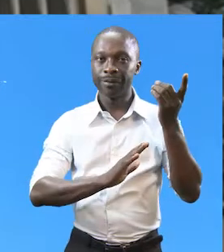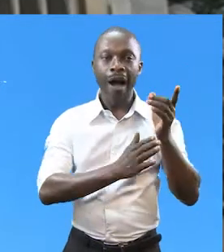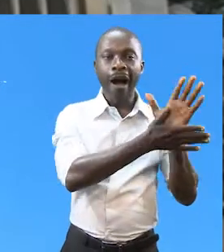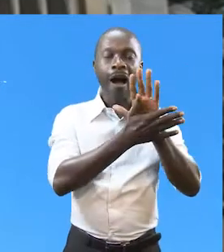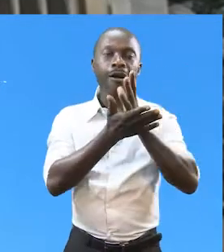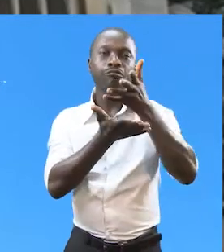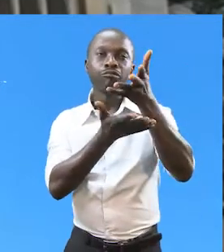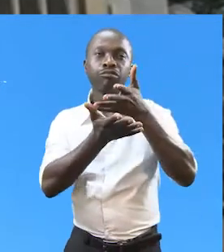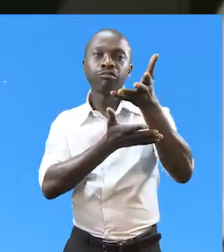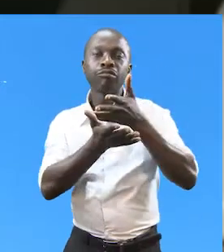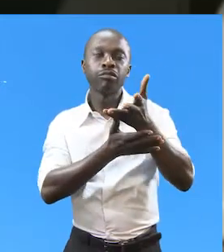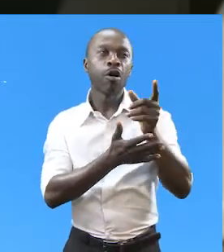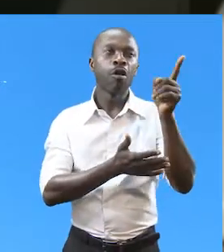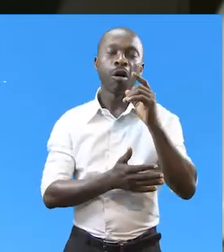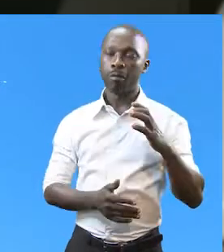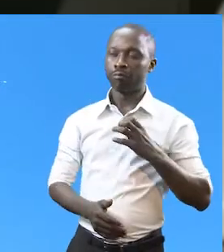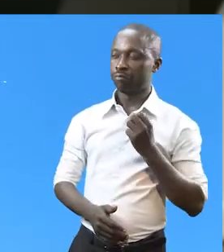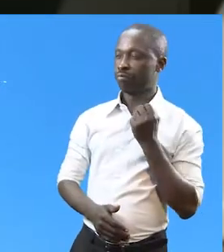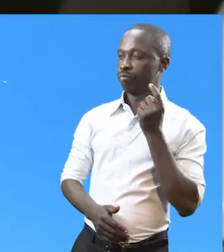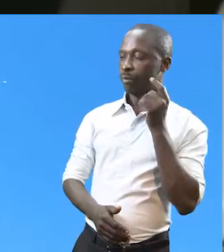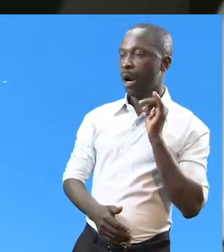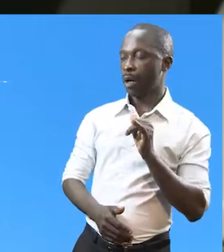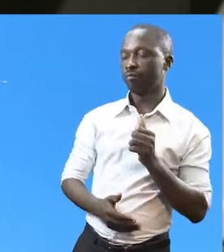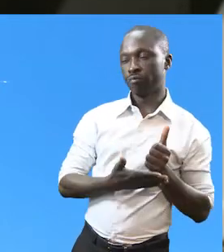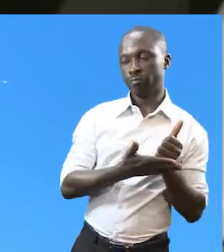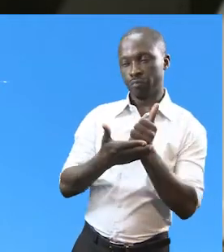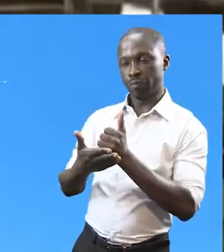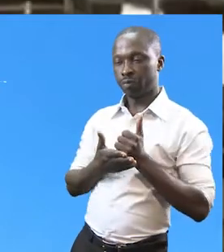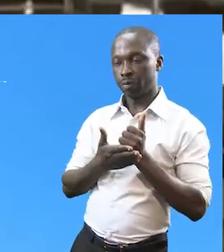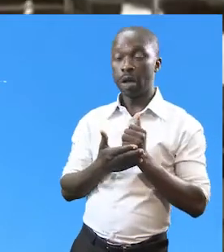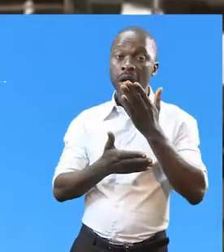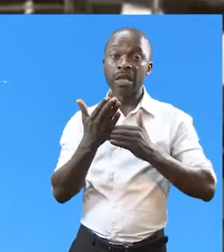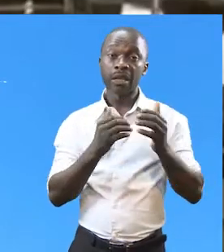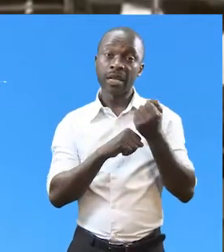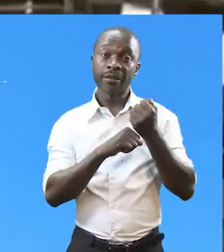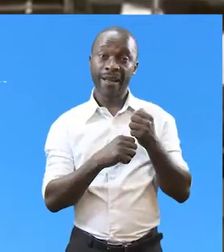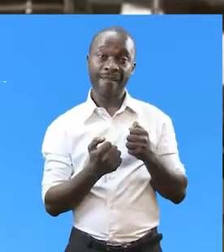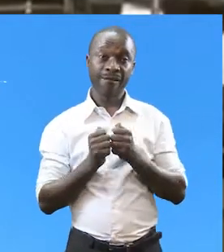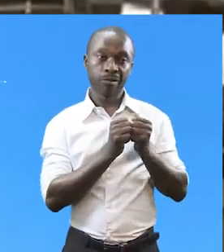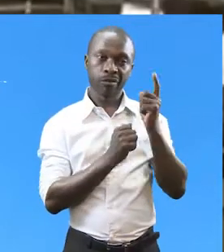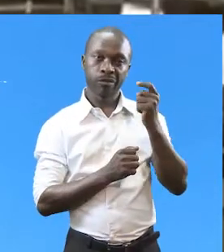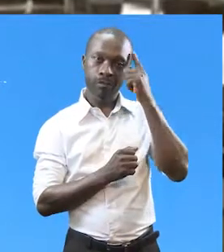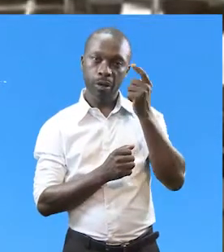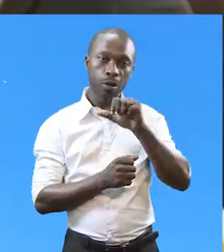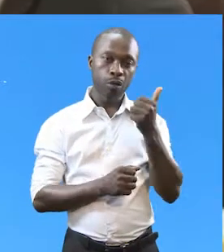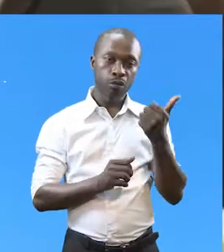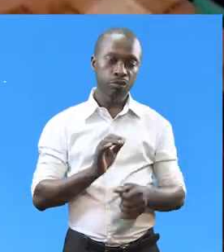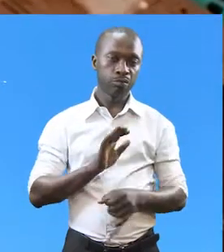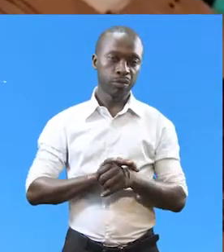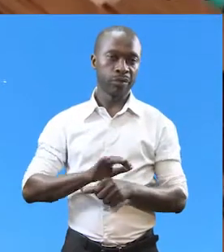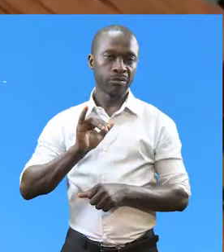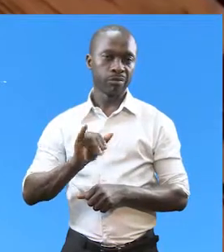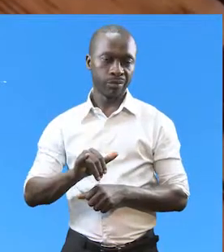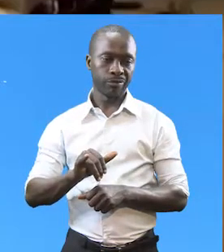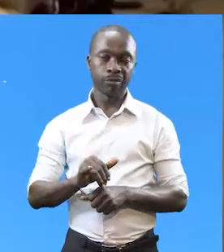de partenaires bilatéraux et multilatéraux, publics et privés. Sur les 11 projets intégrateurs à réaliser, le Cameroun est concerné